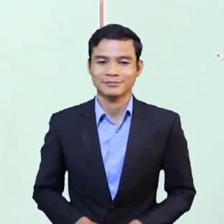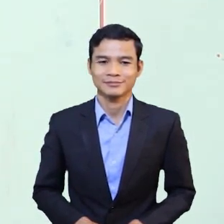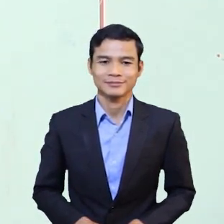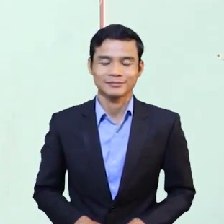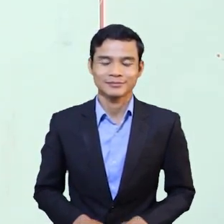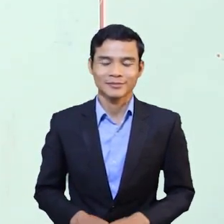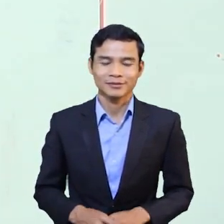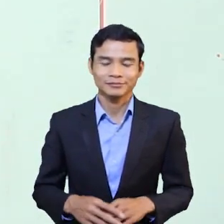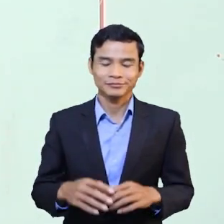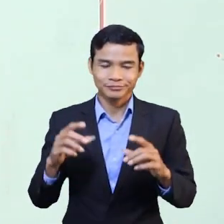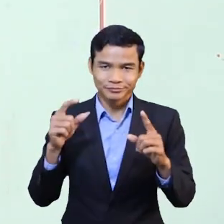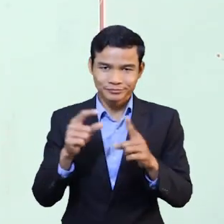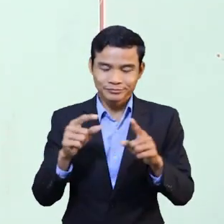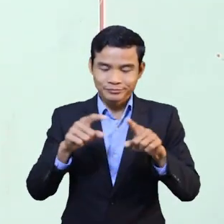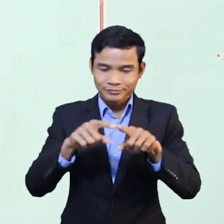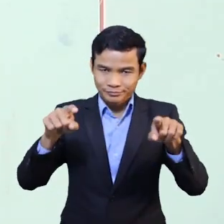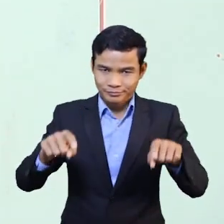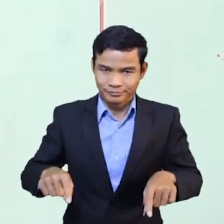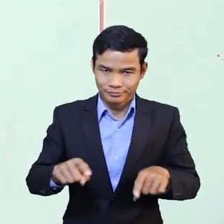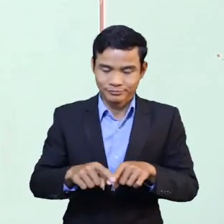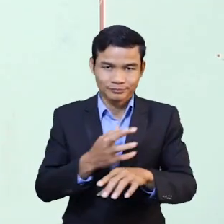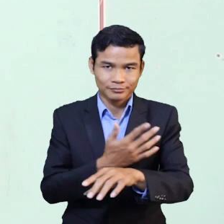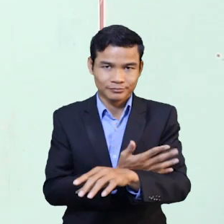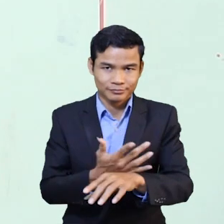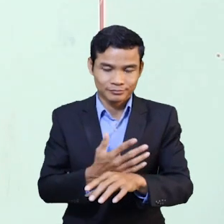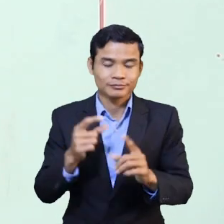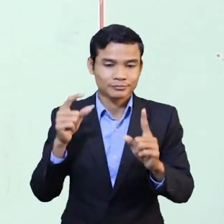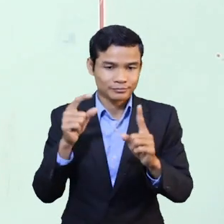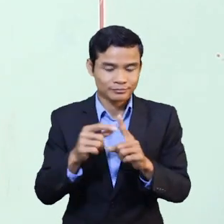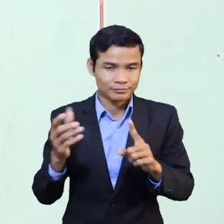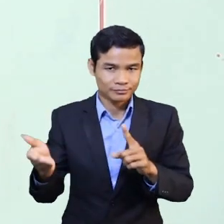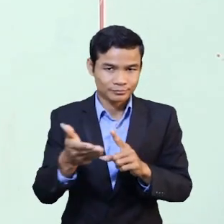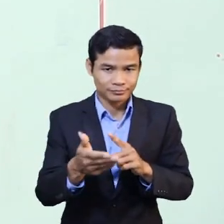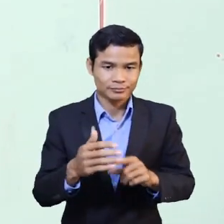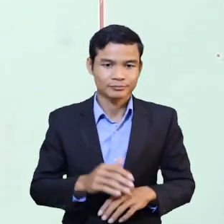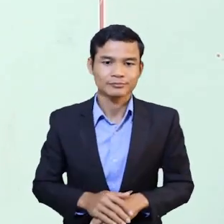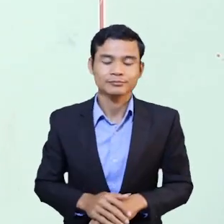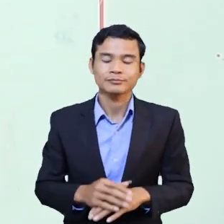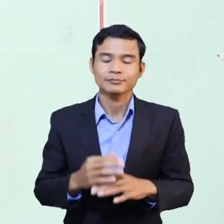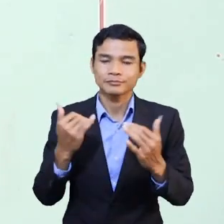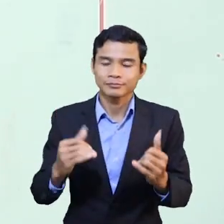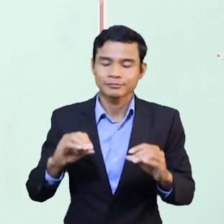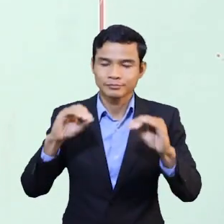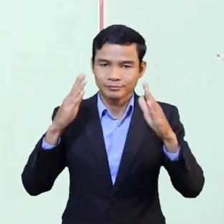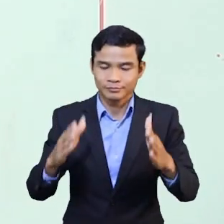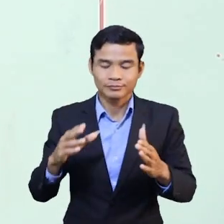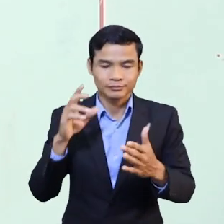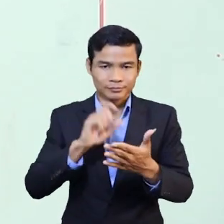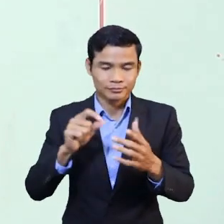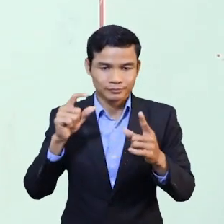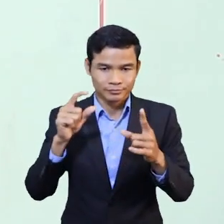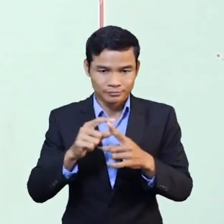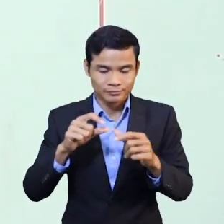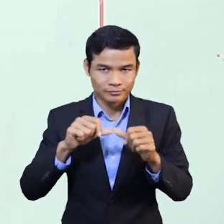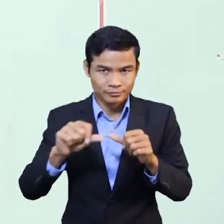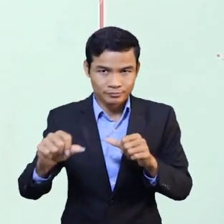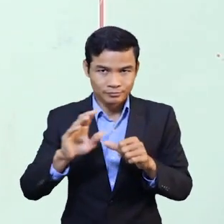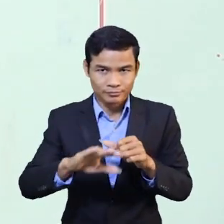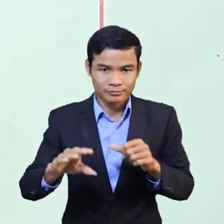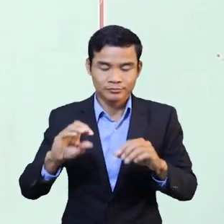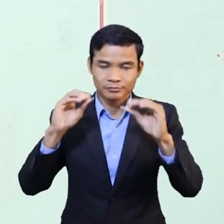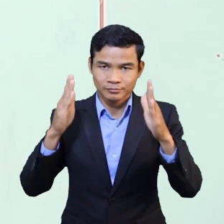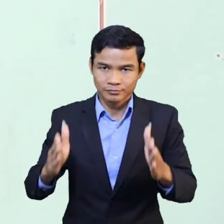Chà, này cứ chỉ bị chăm cả nó con chà à lát nè cô nương sẽ xếp bị bàn tờ tiết chà nè cô nương sẽ xếp